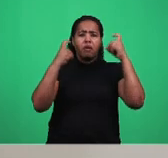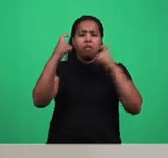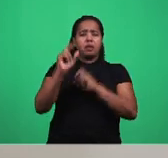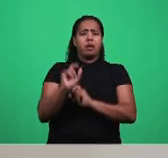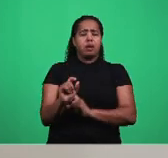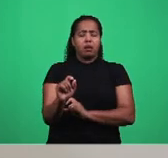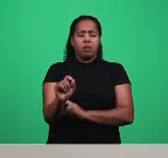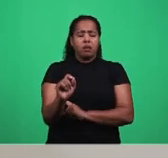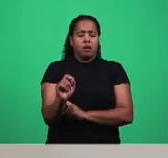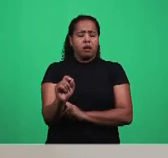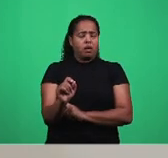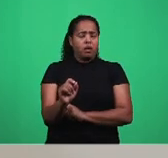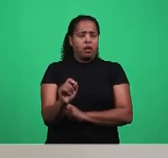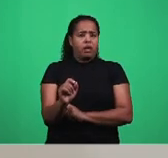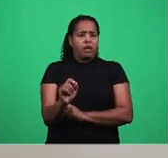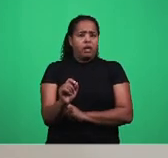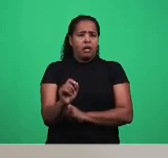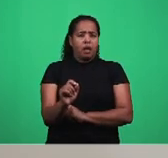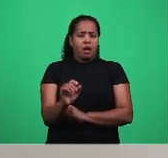exactement